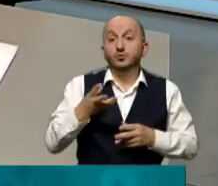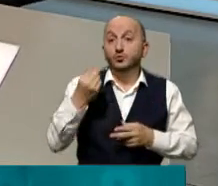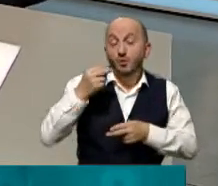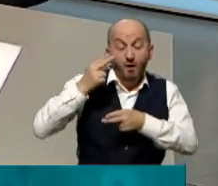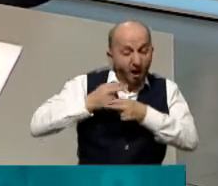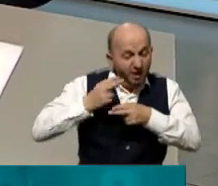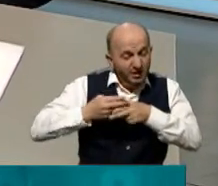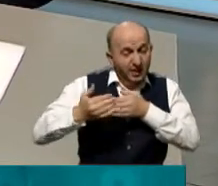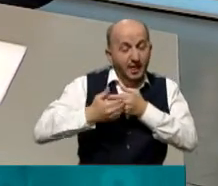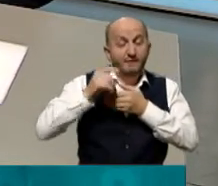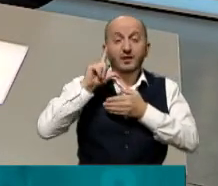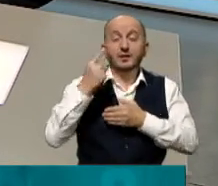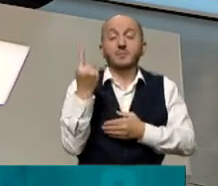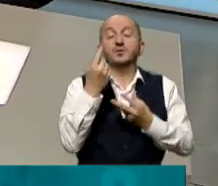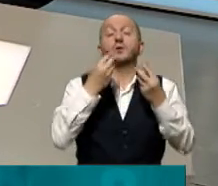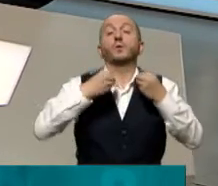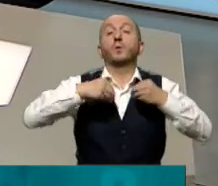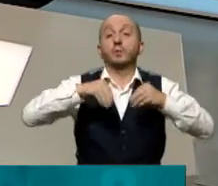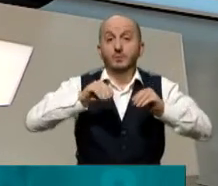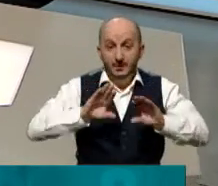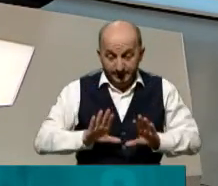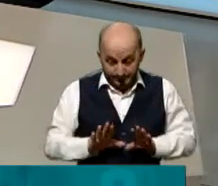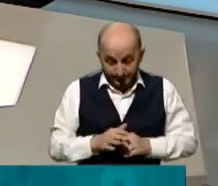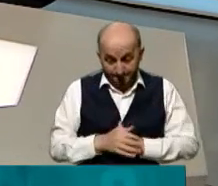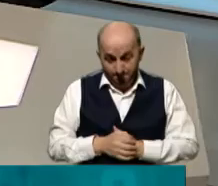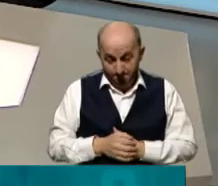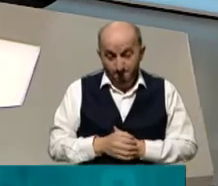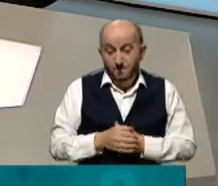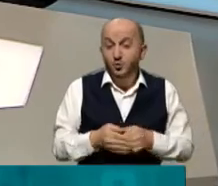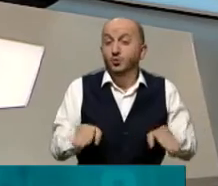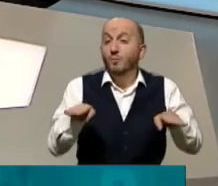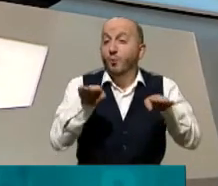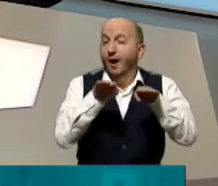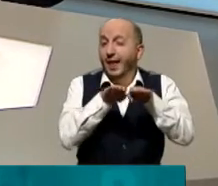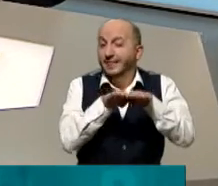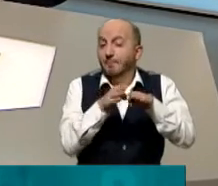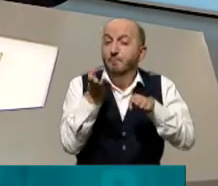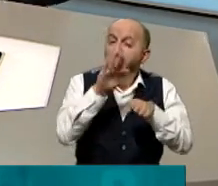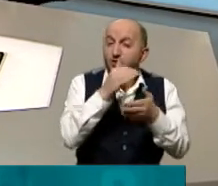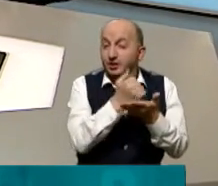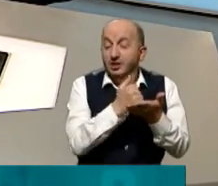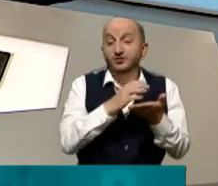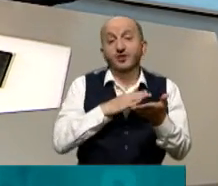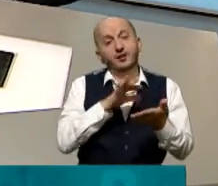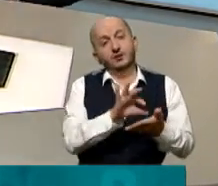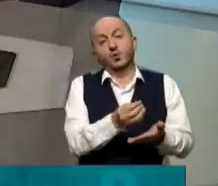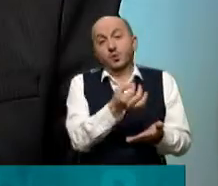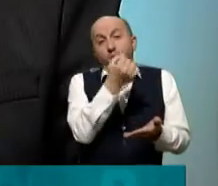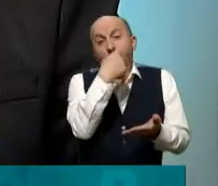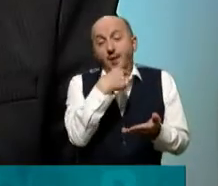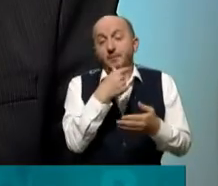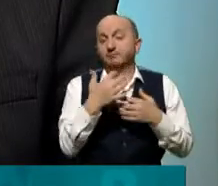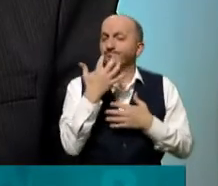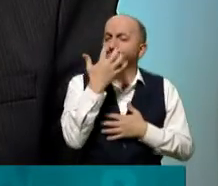tedavi gerektiren bir şey olmadığı, eğer bunun muadili varsa onu kullanmasını tavsiye ederiz.